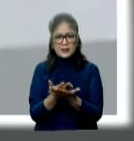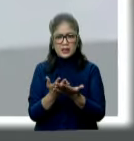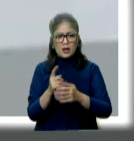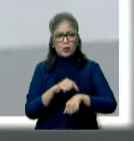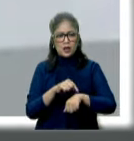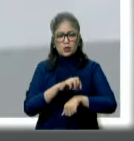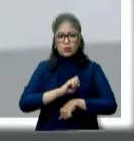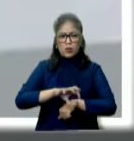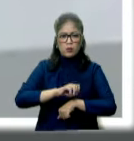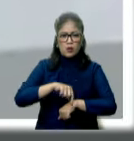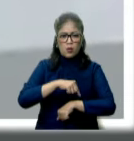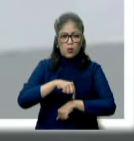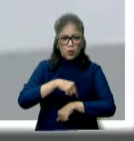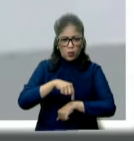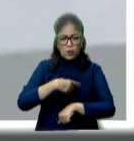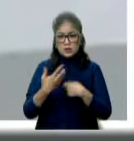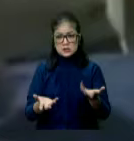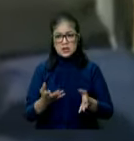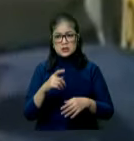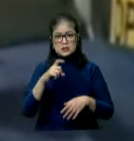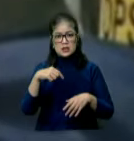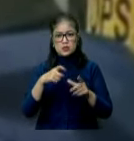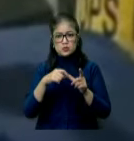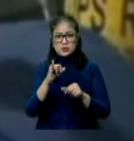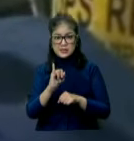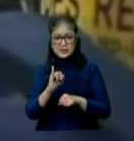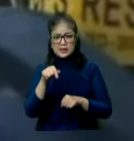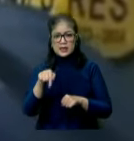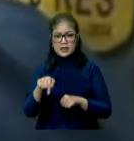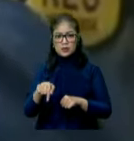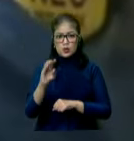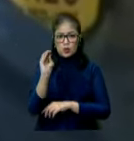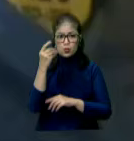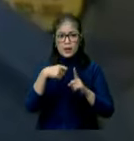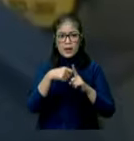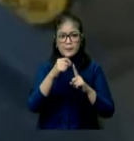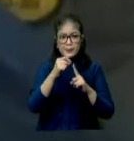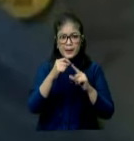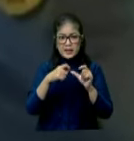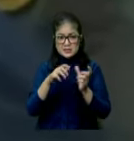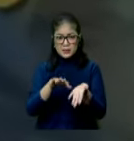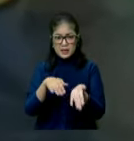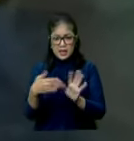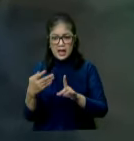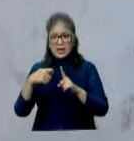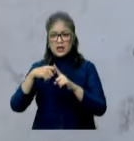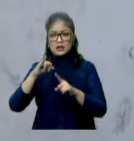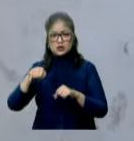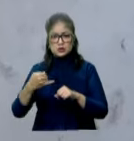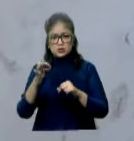Ketua KPPS TPS 70 Rawabinangun 8 Rawabadak Koja Jakarta Utara meninggal dunia saat menjalankan tugas di hari